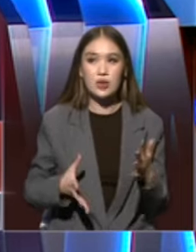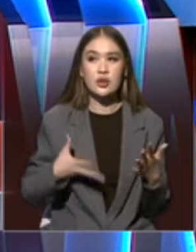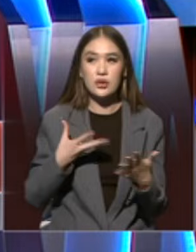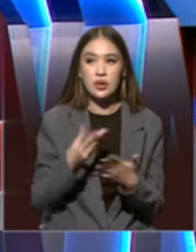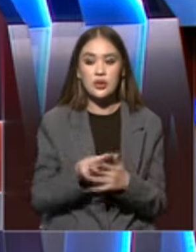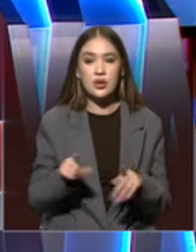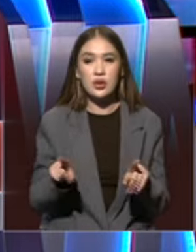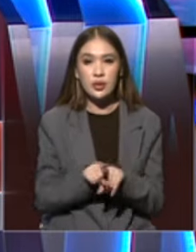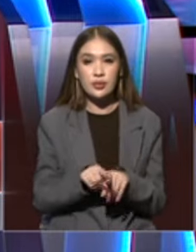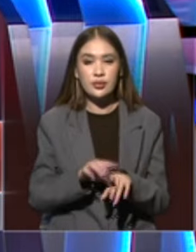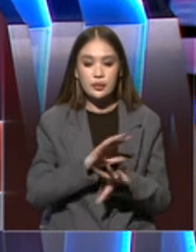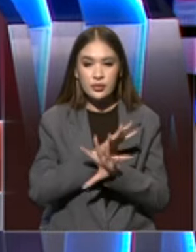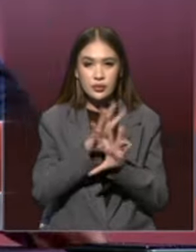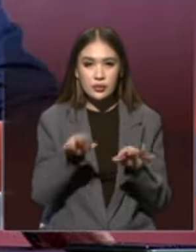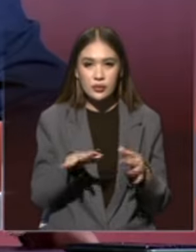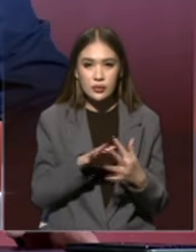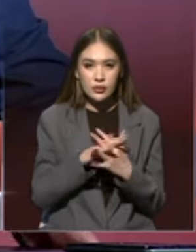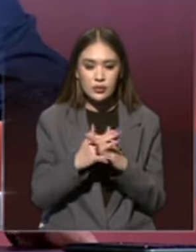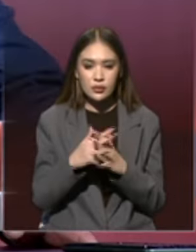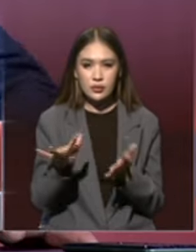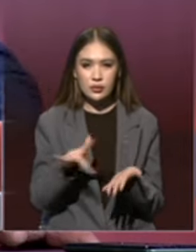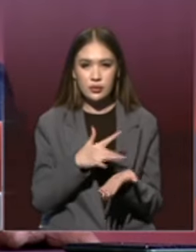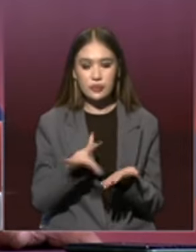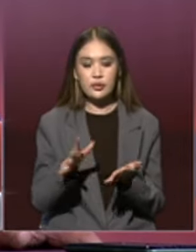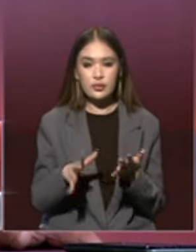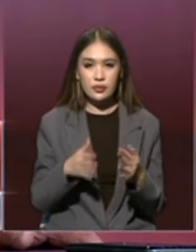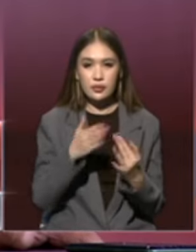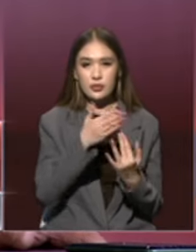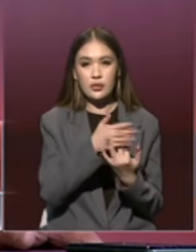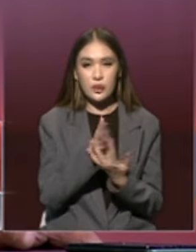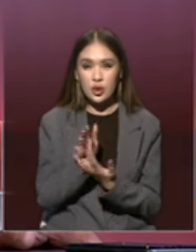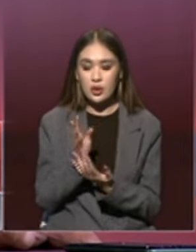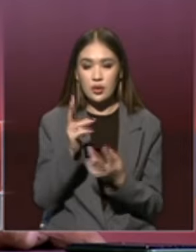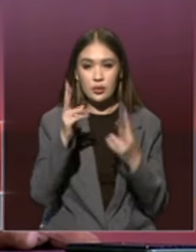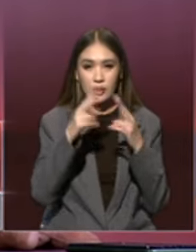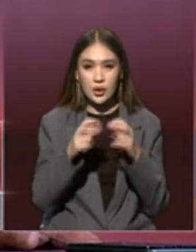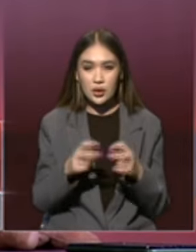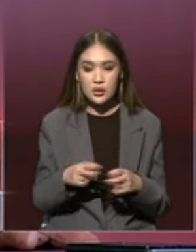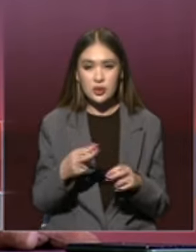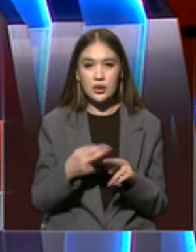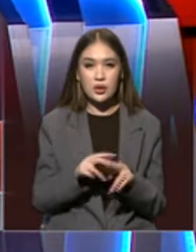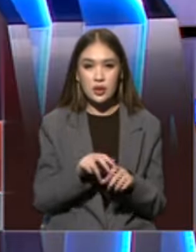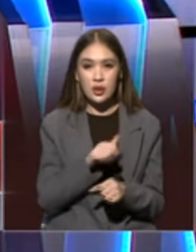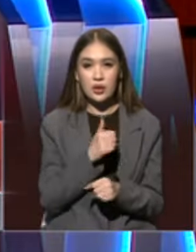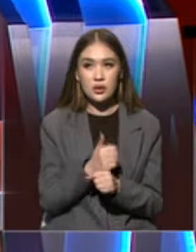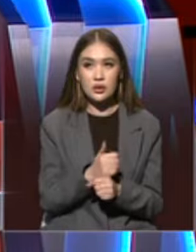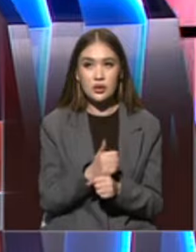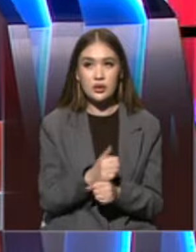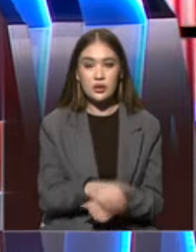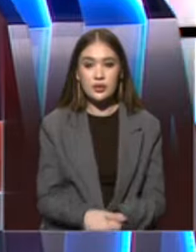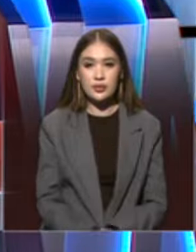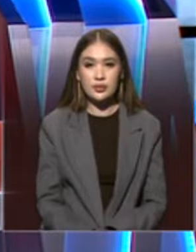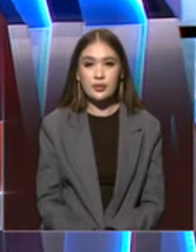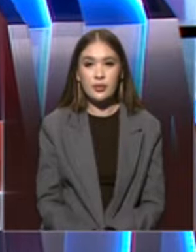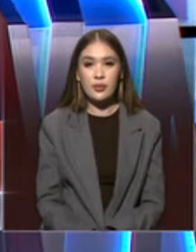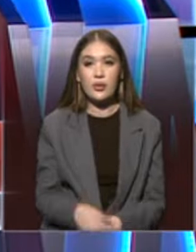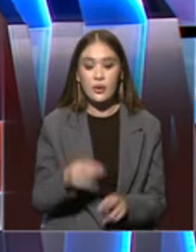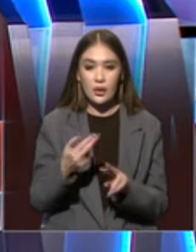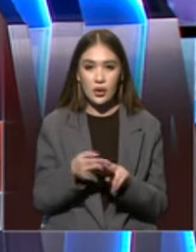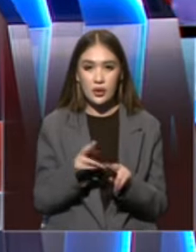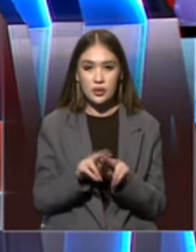да ауылдарға бюджеттің бөлу мәселесі осы жерден туындайды да. Ол алдын ала жаңағы тоғандар